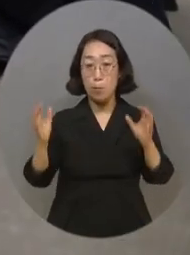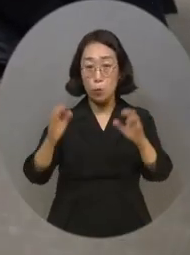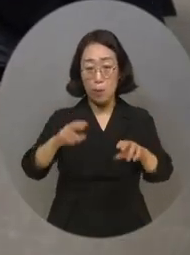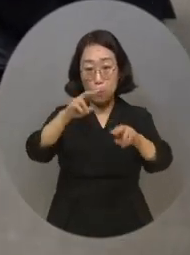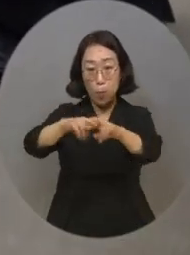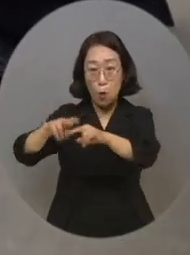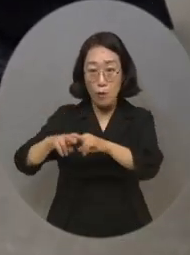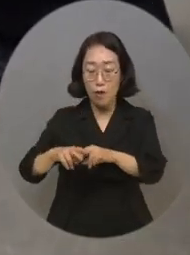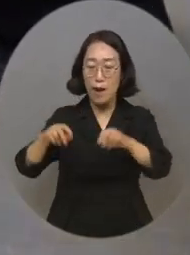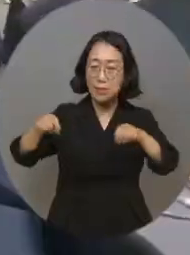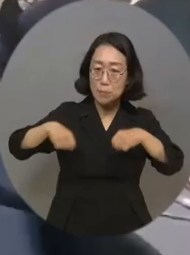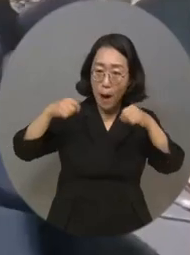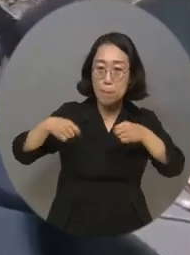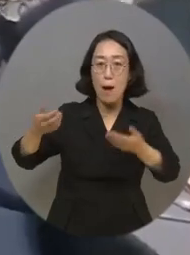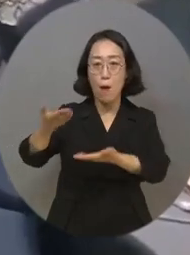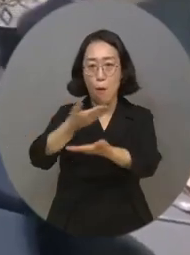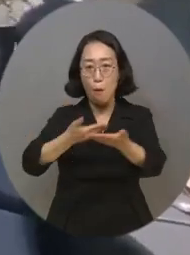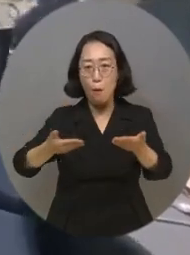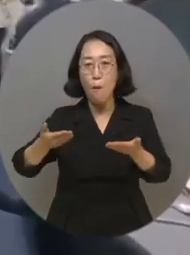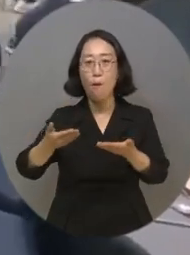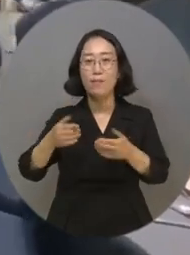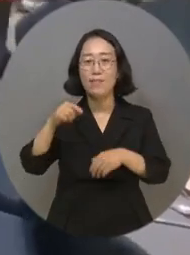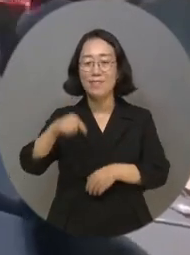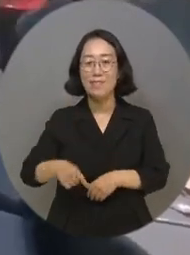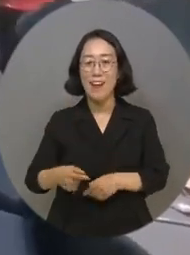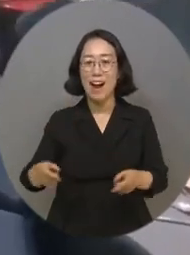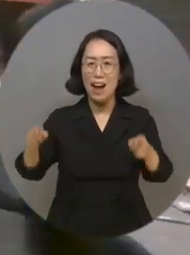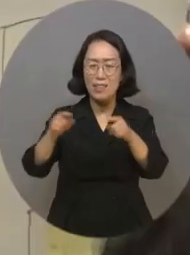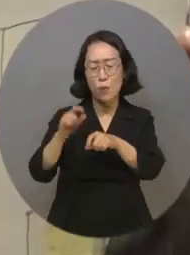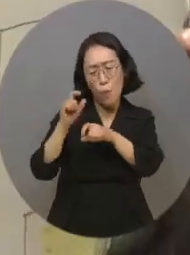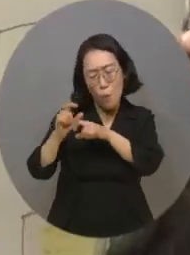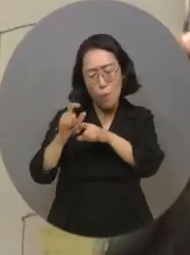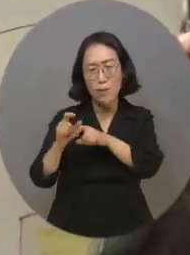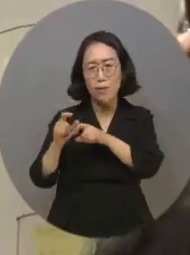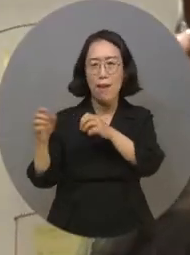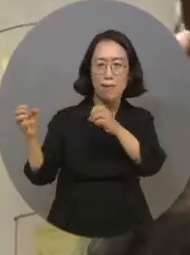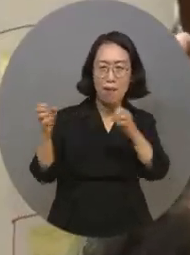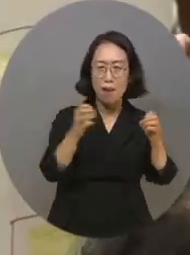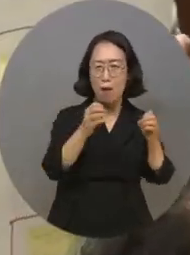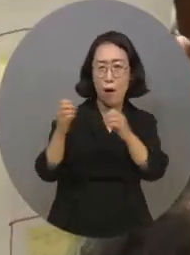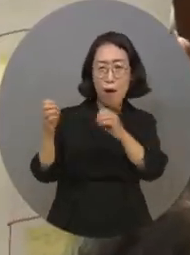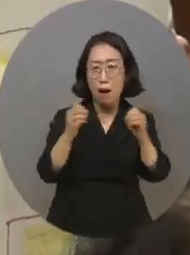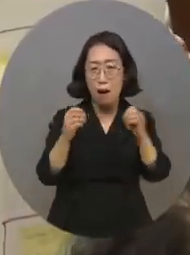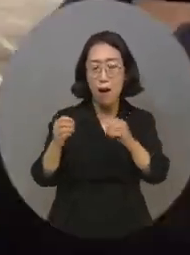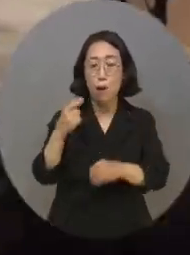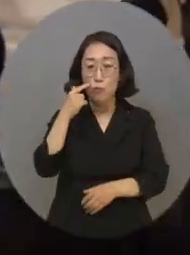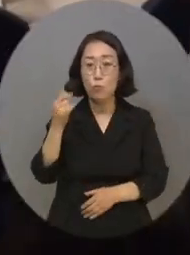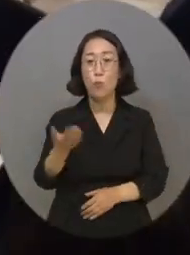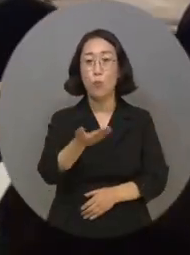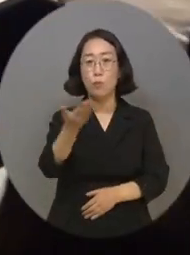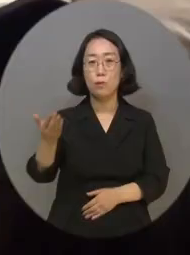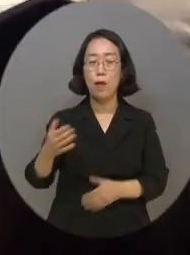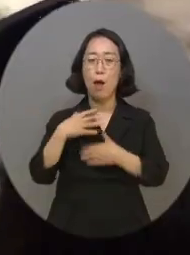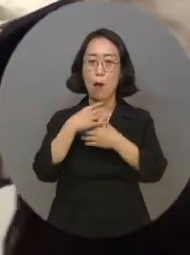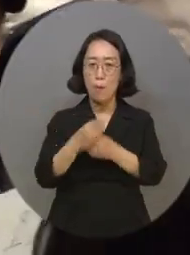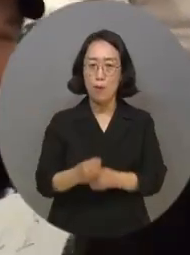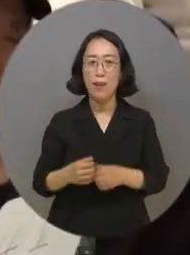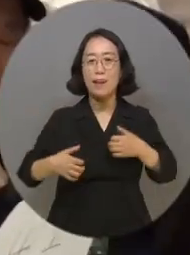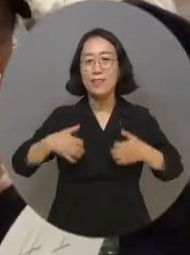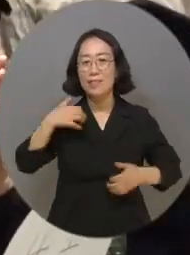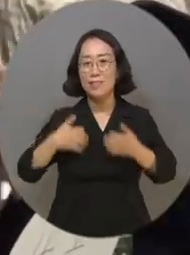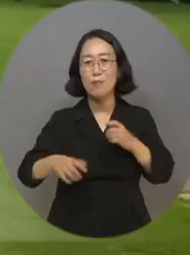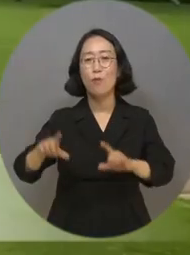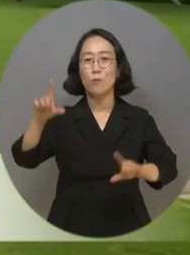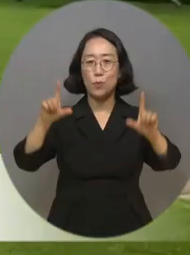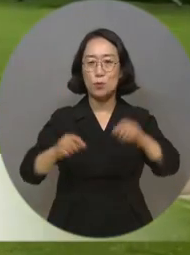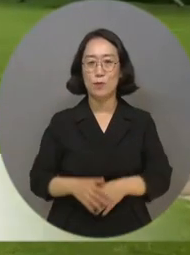이웃과 식사를 하며 인사를 나누며 같은 고민을 꺼내어보는 시간을 보내는 부모들은 편안하고 즐거운